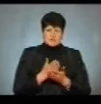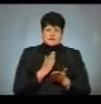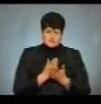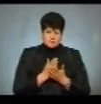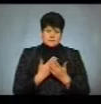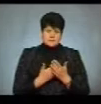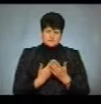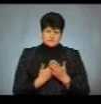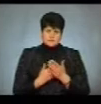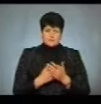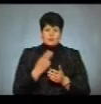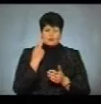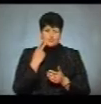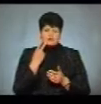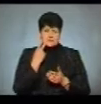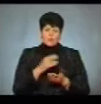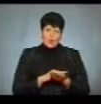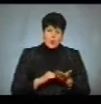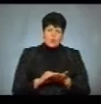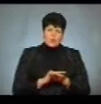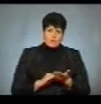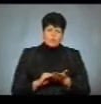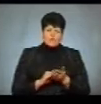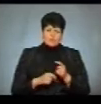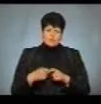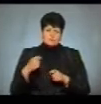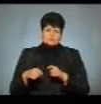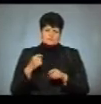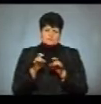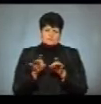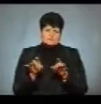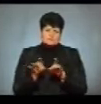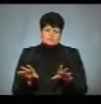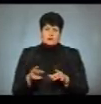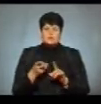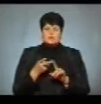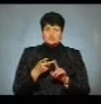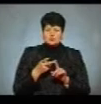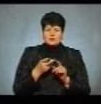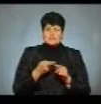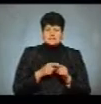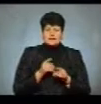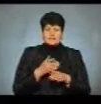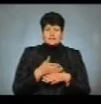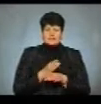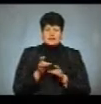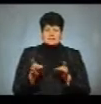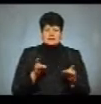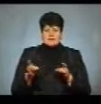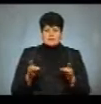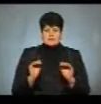статистику постійного повторення пошкоджень. Другий пріоритет – це децентралізація